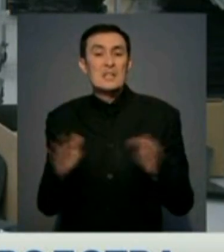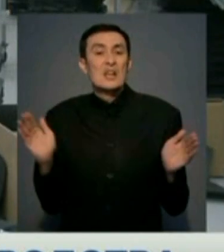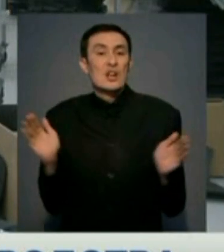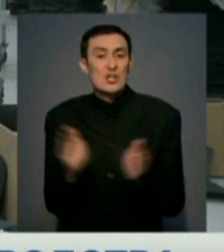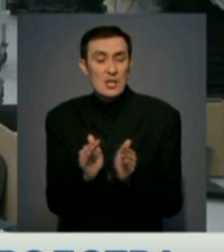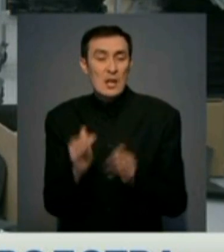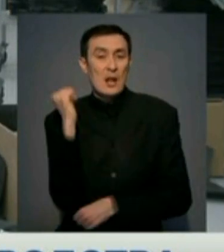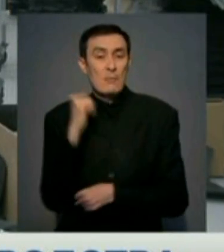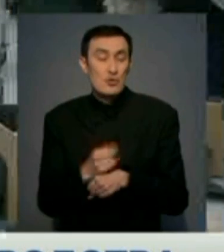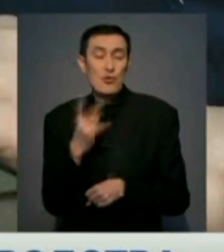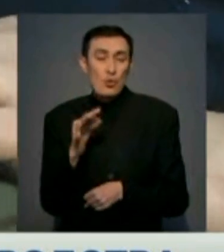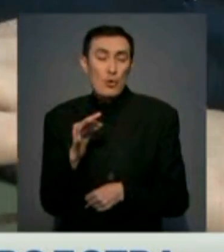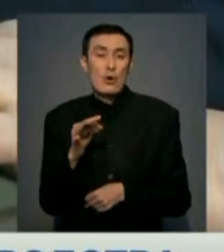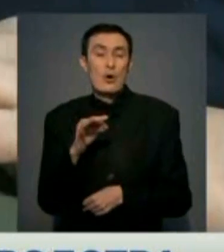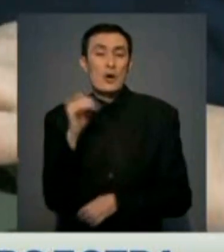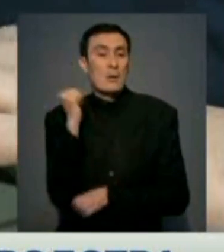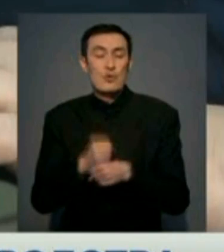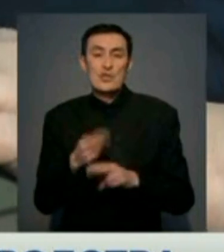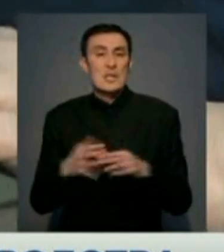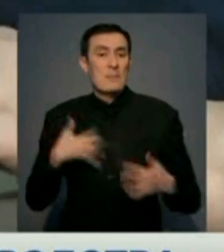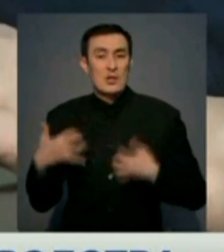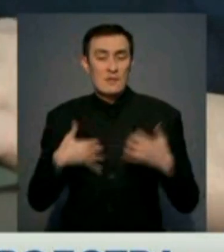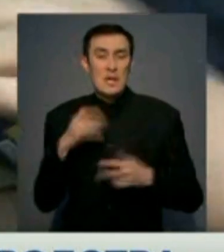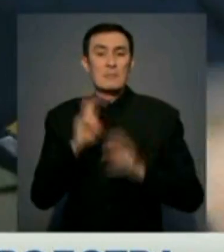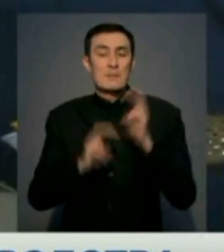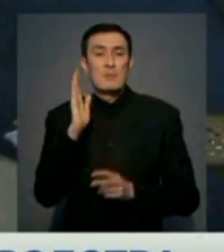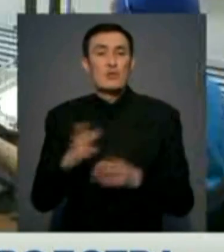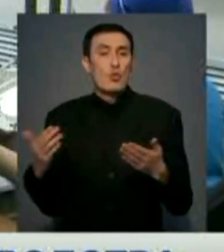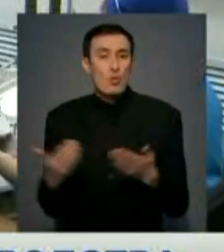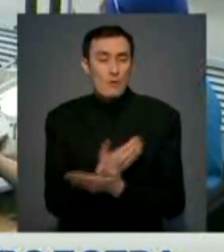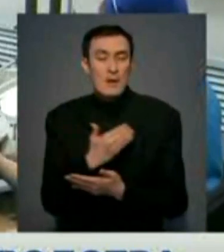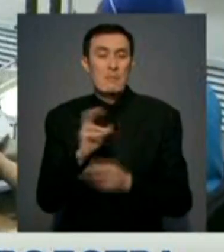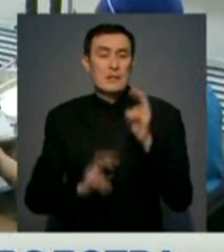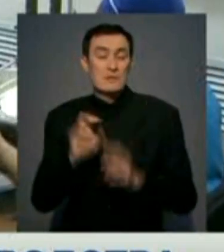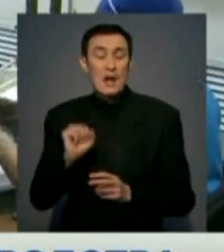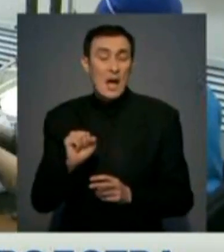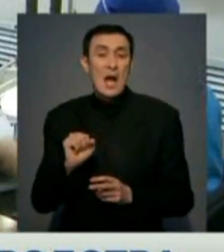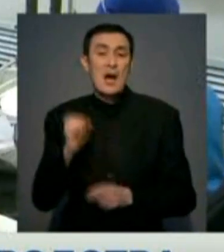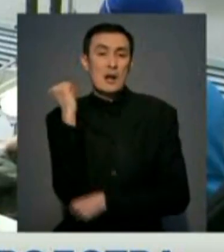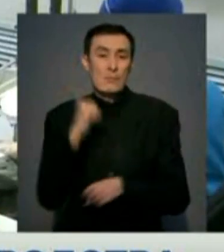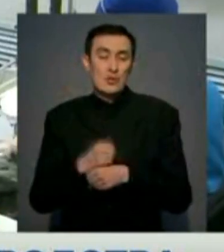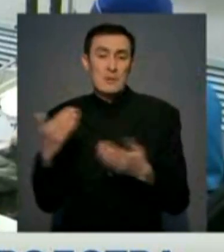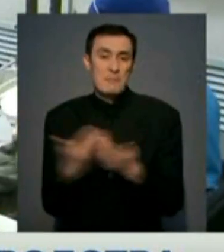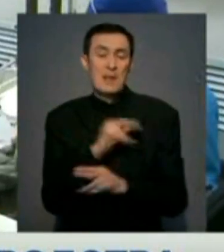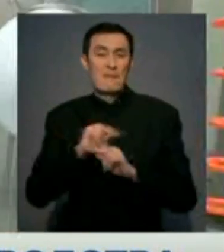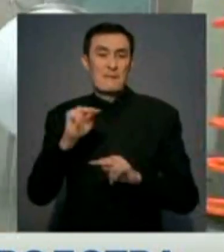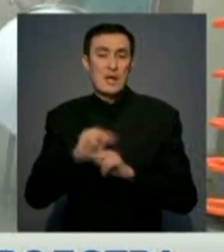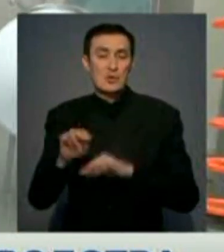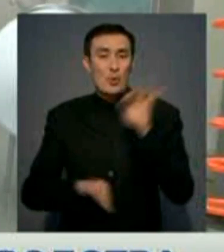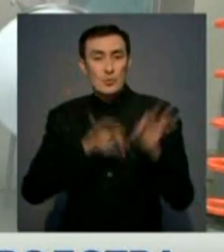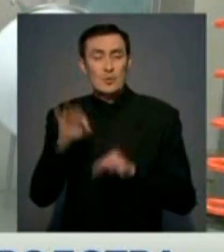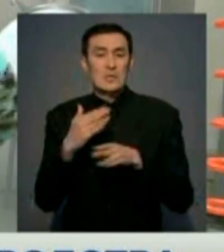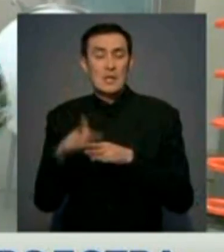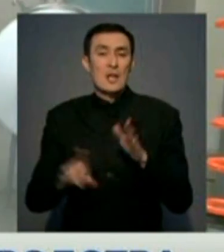однако заводчане по этому поводу не переживают. Предприятие вводит новые линии, а работники проходят переквалификацию. Конструкторский отдел